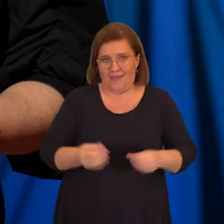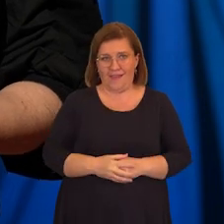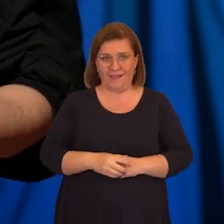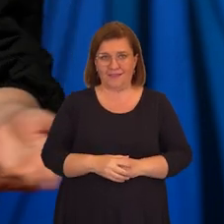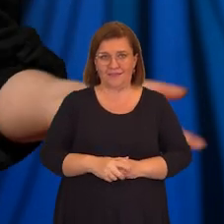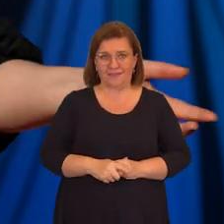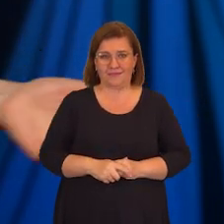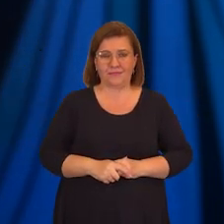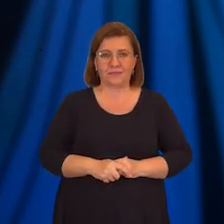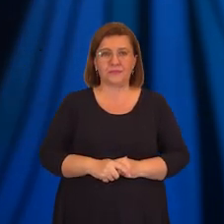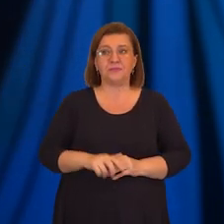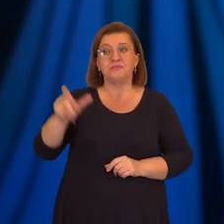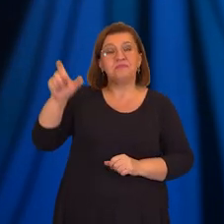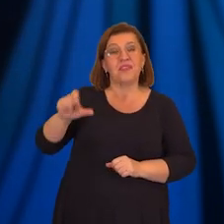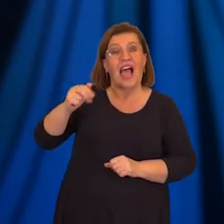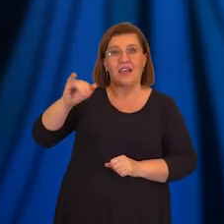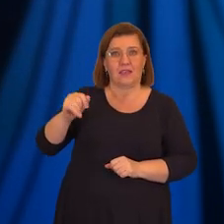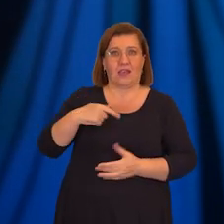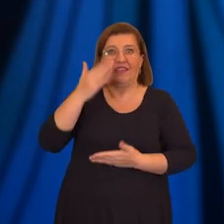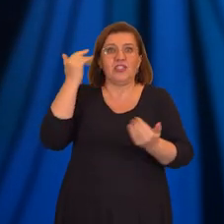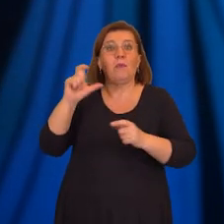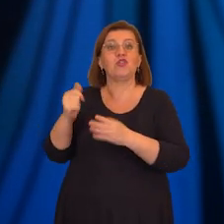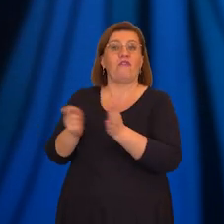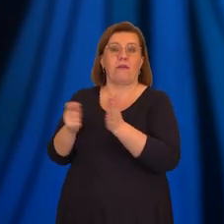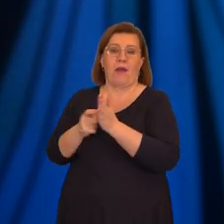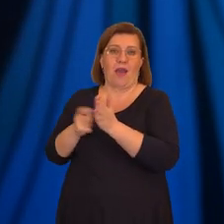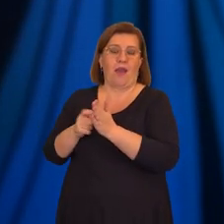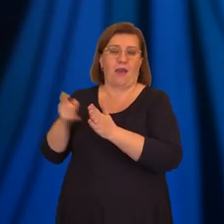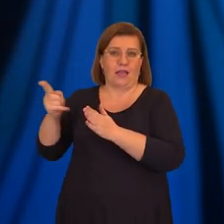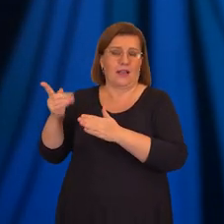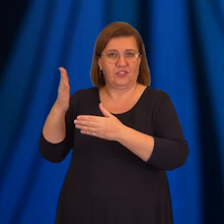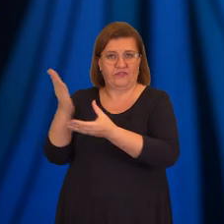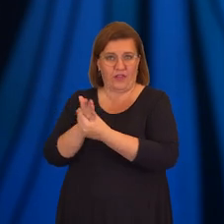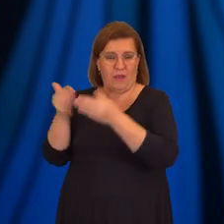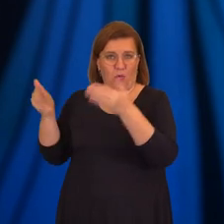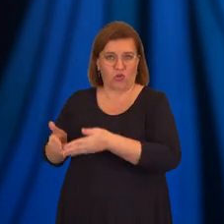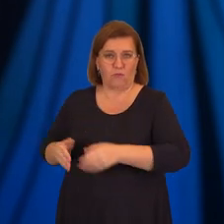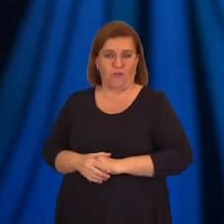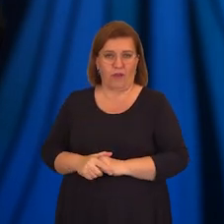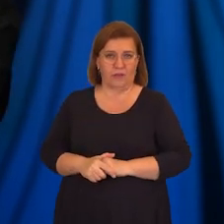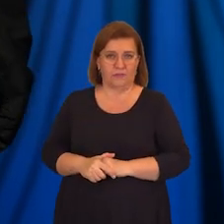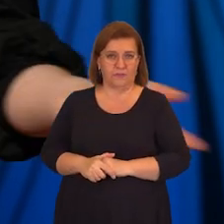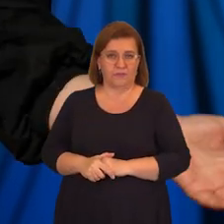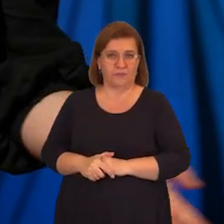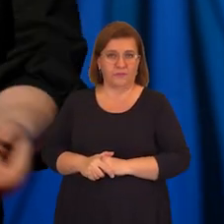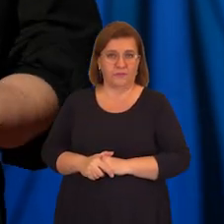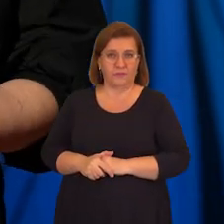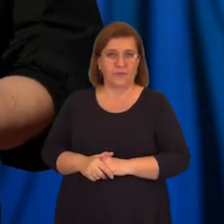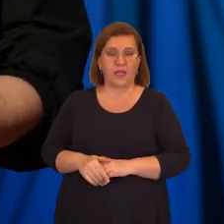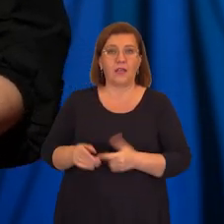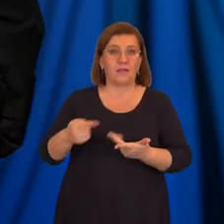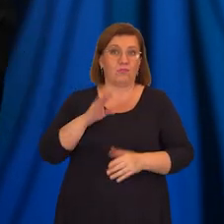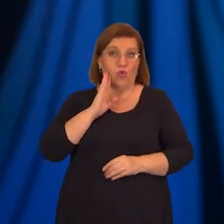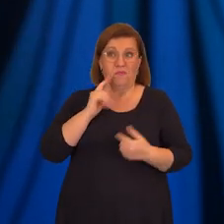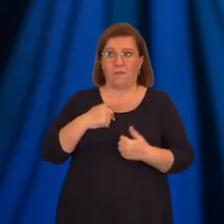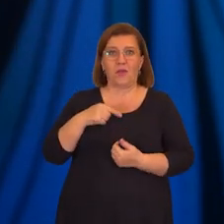Ania nie miała pojęcia, czego wymagać od zakładów pogrzebowych. I tak jak my, nie rozmawiała ze